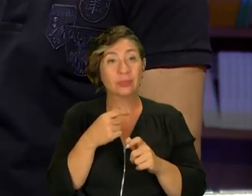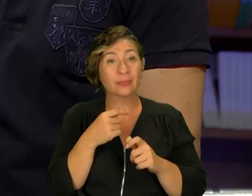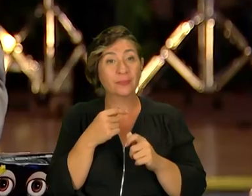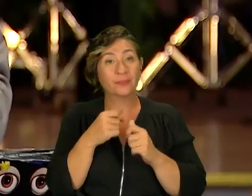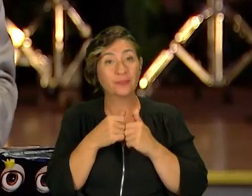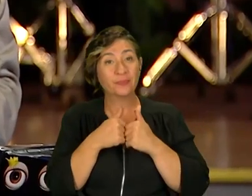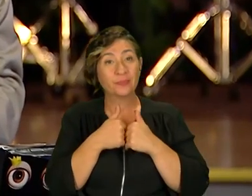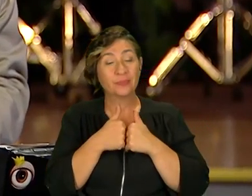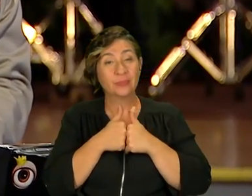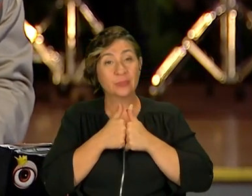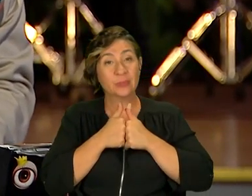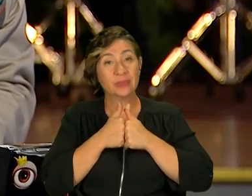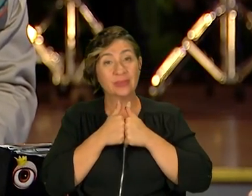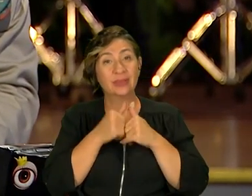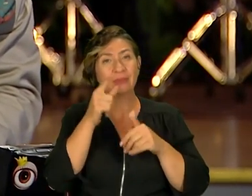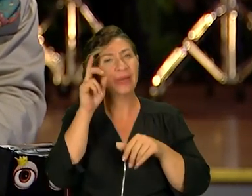şeyi